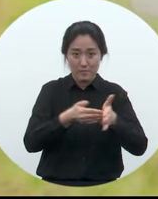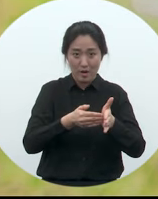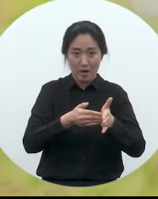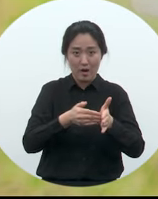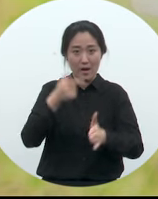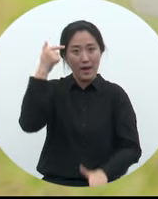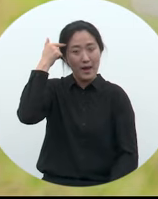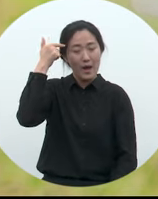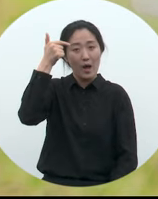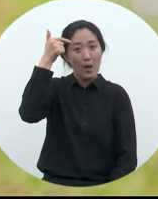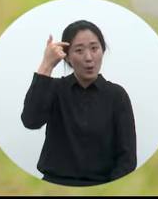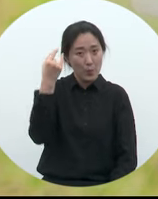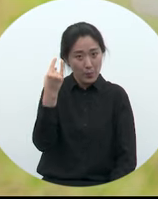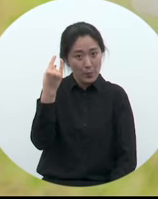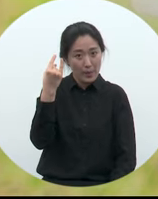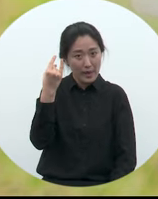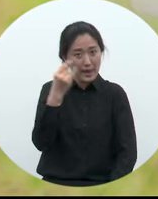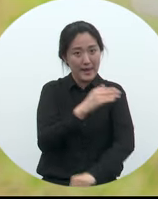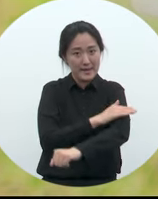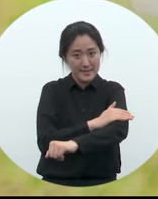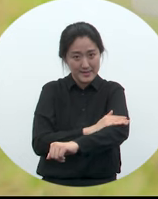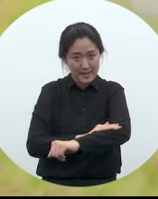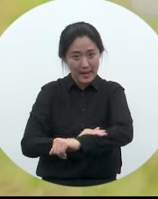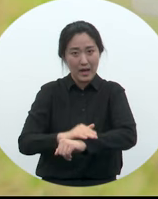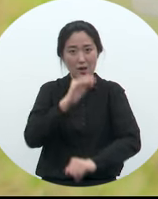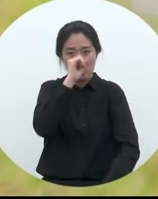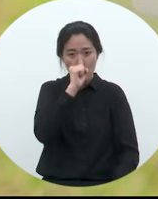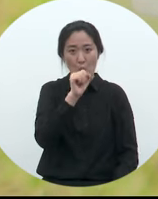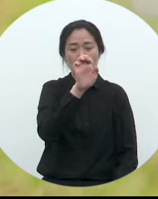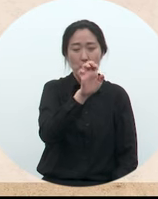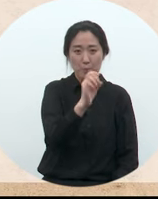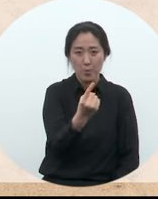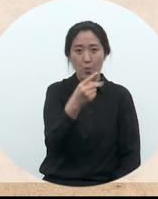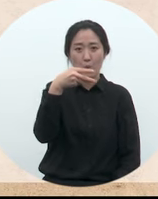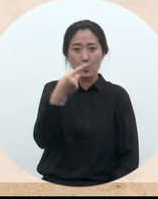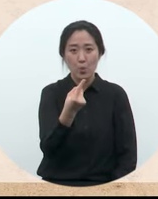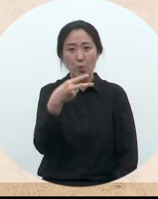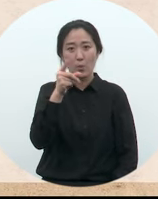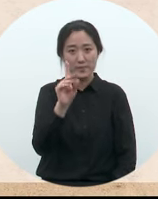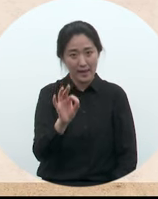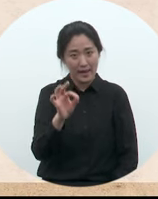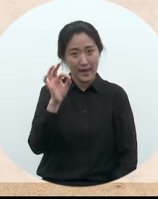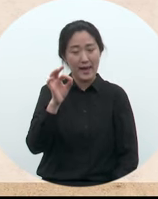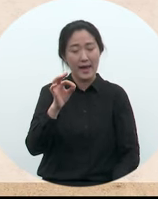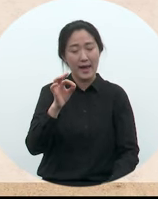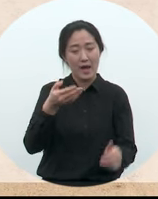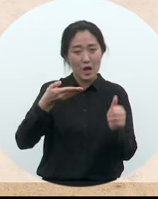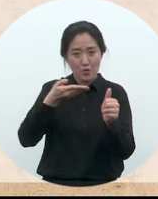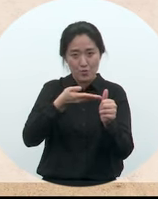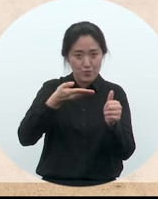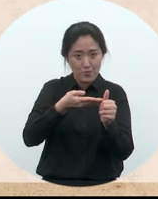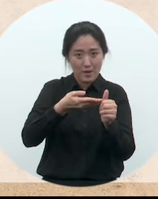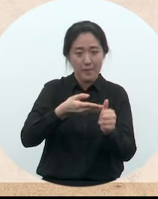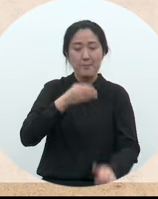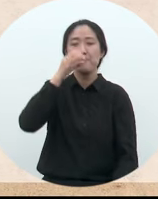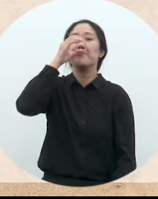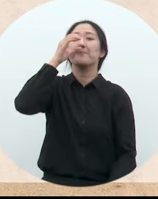이유는 두뇌에 양질의 포도당을 공급하기 위해서 그랬습니다. 이 포도당이 뇌세포가